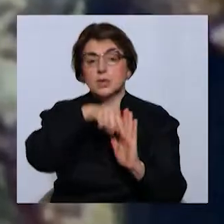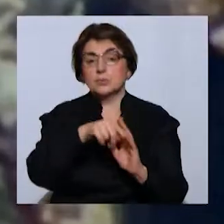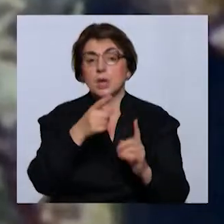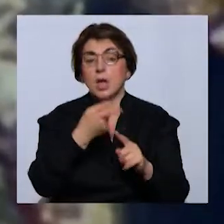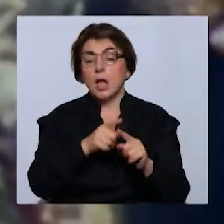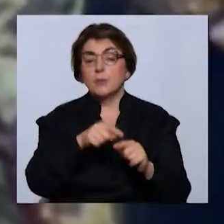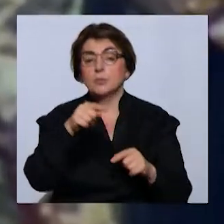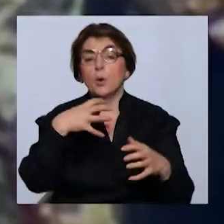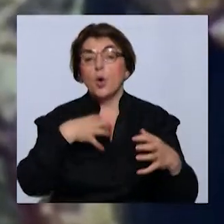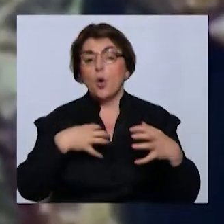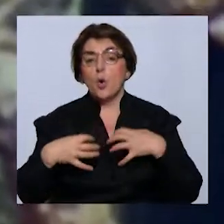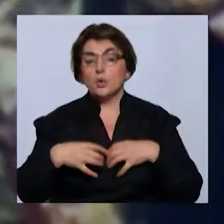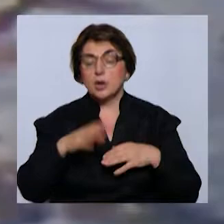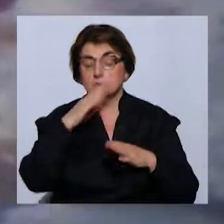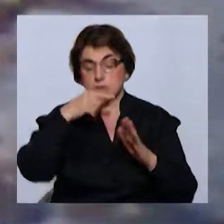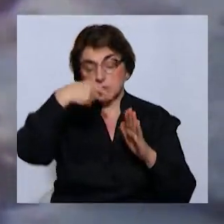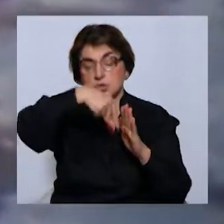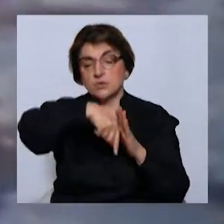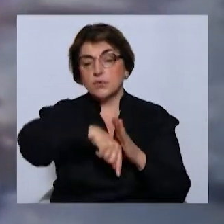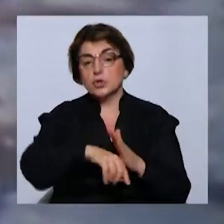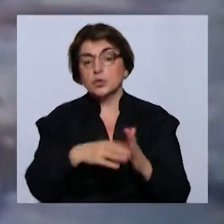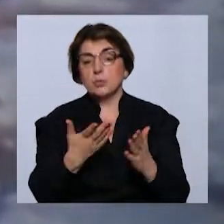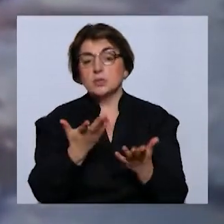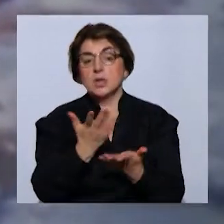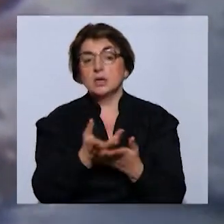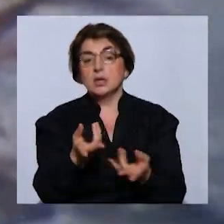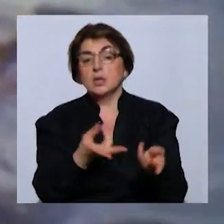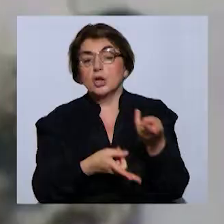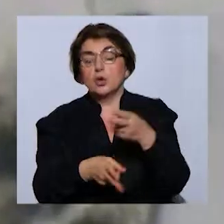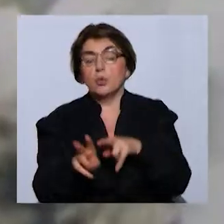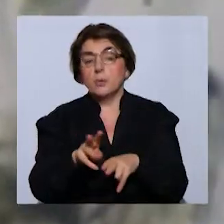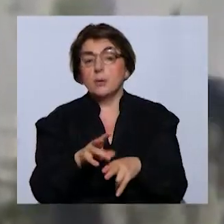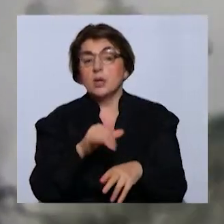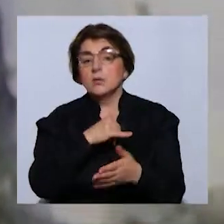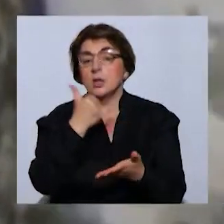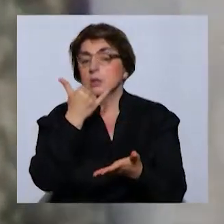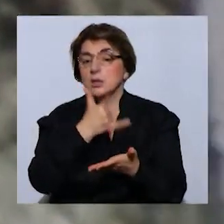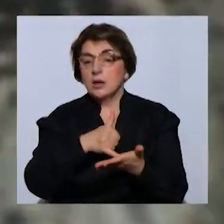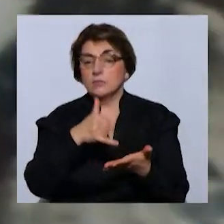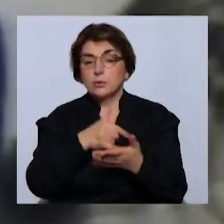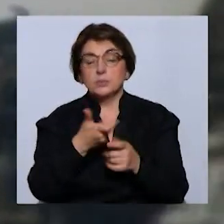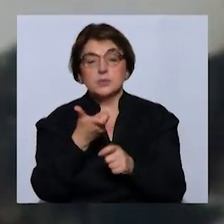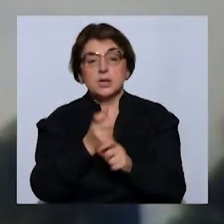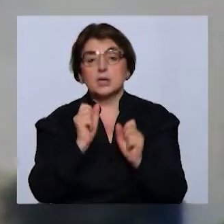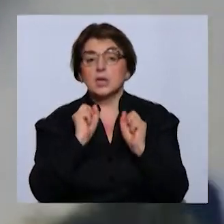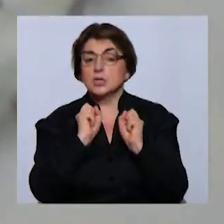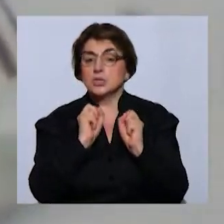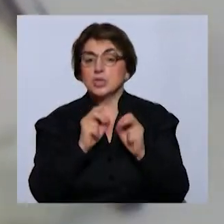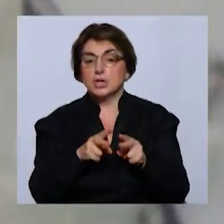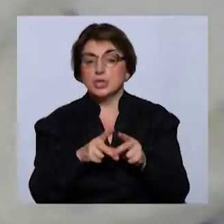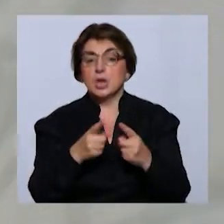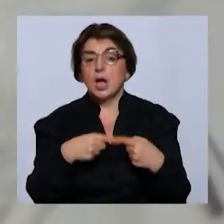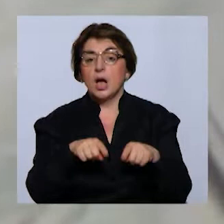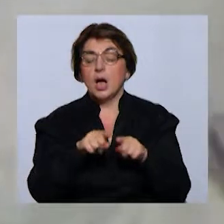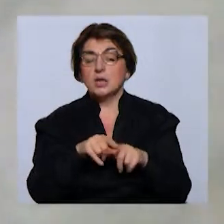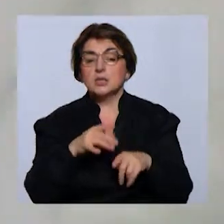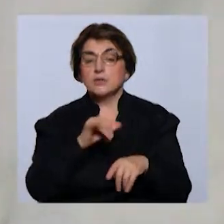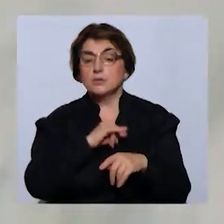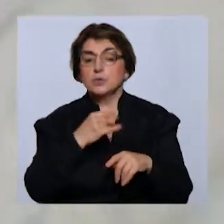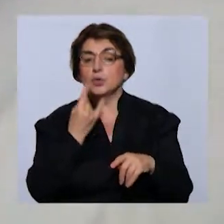ამით ორგანიზმები, წყლის ქვეშ მყოფი ორგანიზმები იღუპებიან. ნავთობი ძალიან საშიშია ასევე გადამფრენი